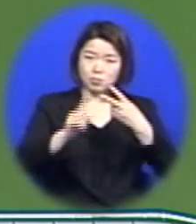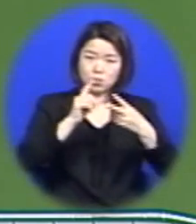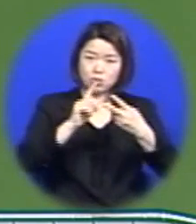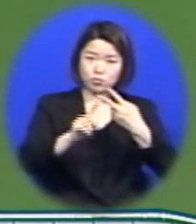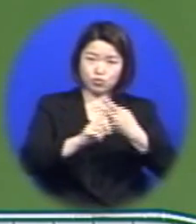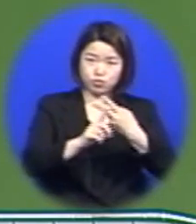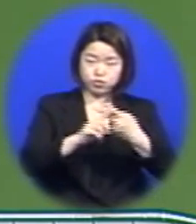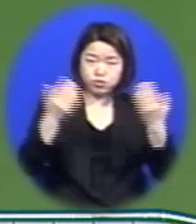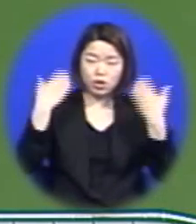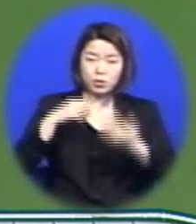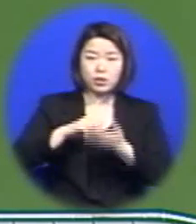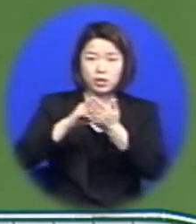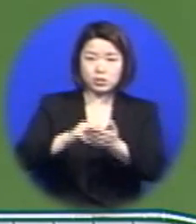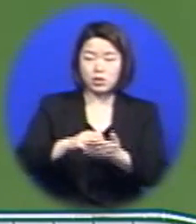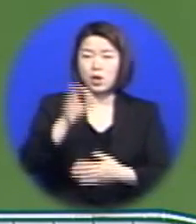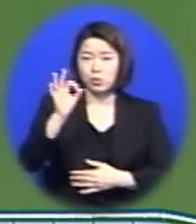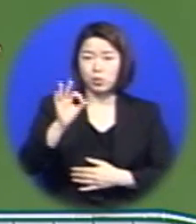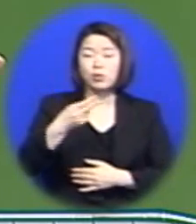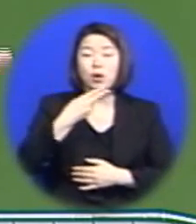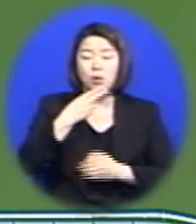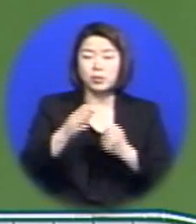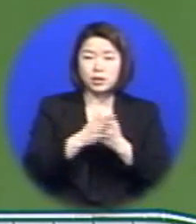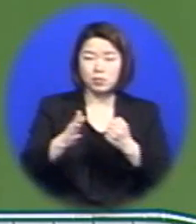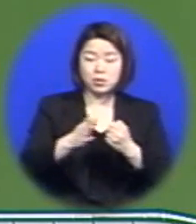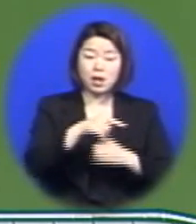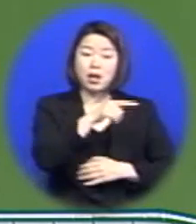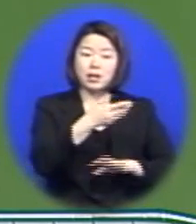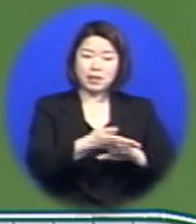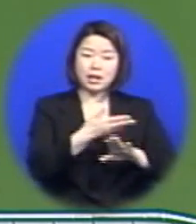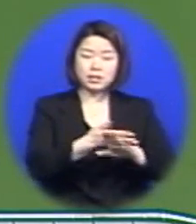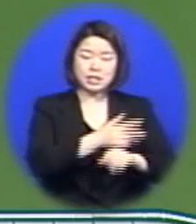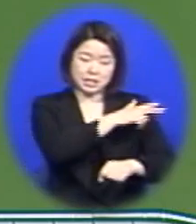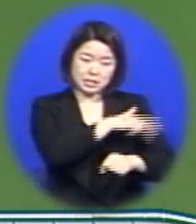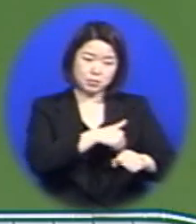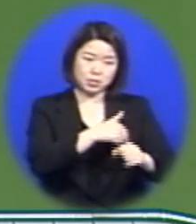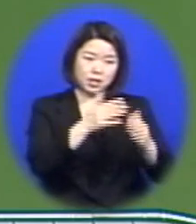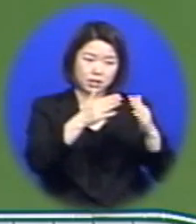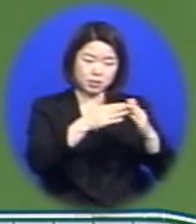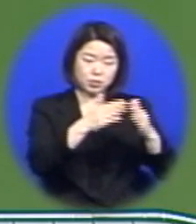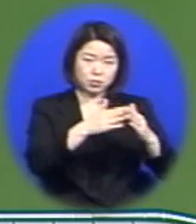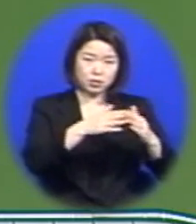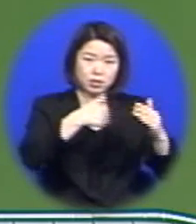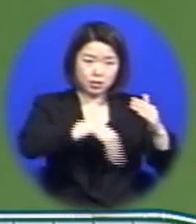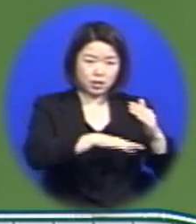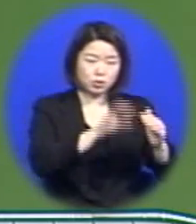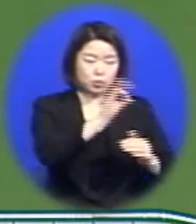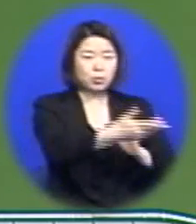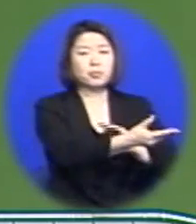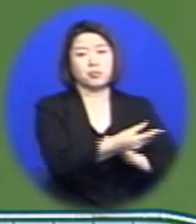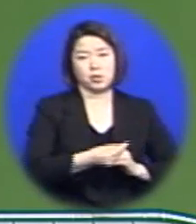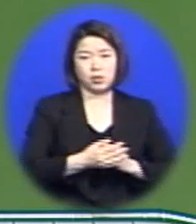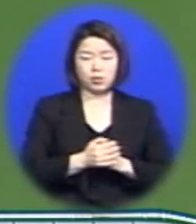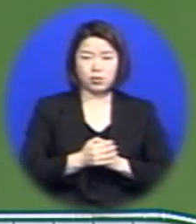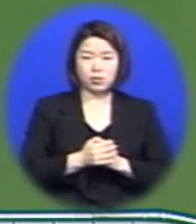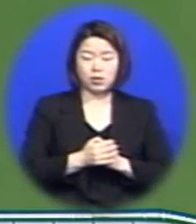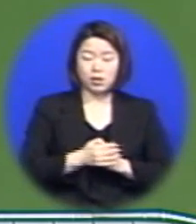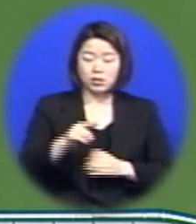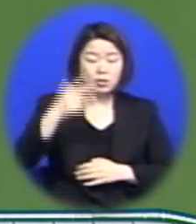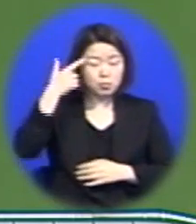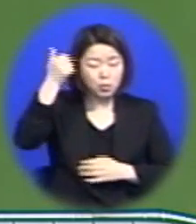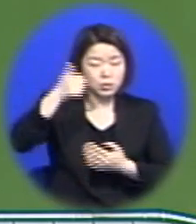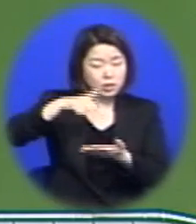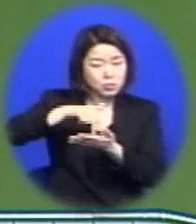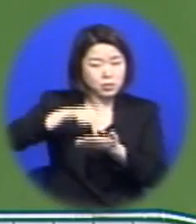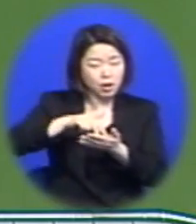학비가 없어서 어머님이 교회 집사님 집에 가서 돈을 빌려 오시는 거예요이 목사님이 어릴 때 이해가 안